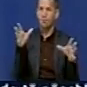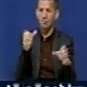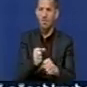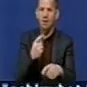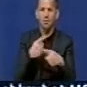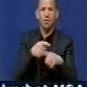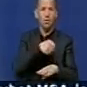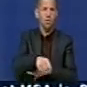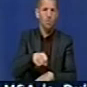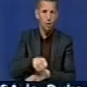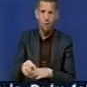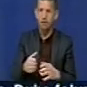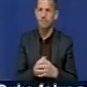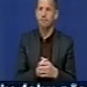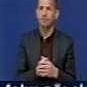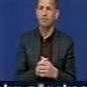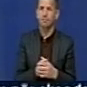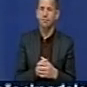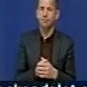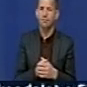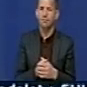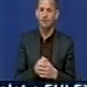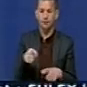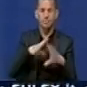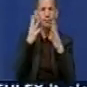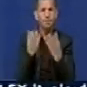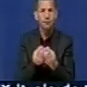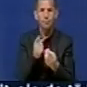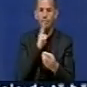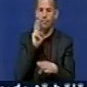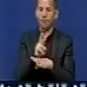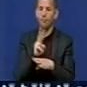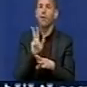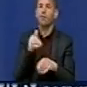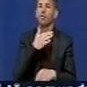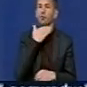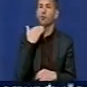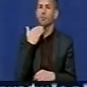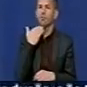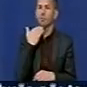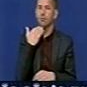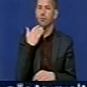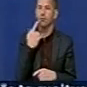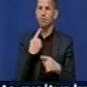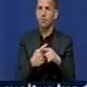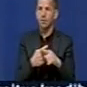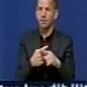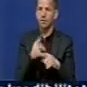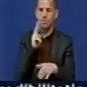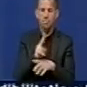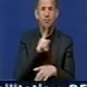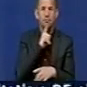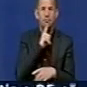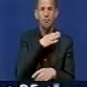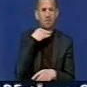dhunu. Të gjitha këto janë dëshmi që kemi mjaft, kemi dëshmi edhe kokat e prejme